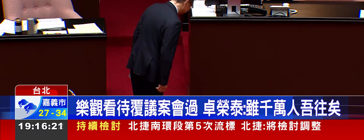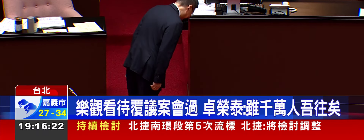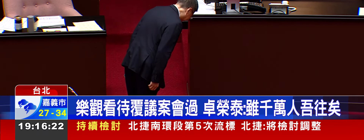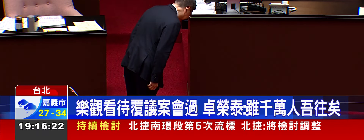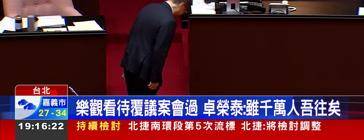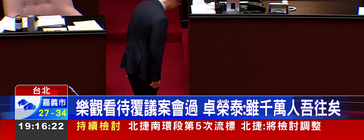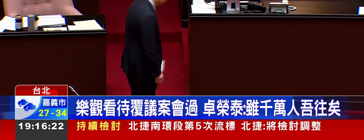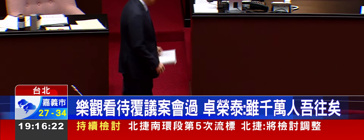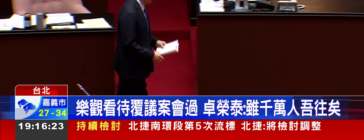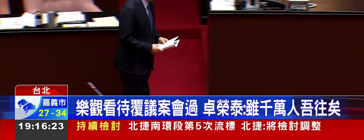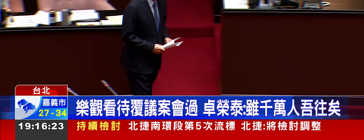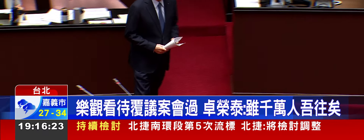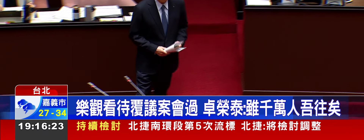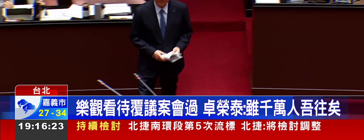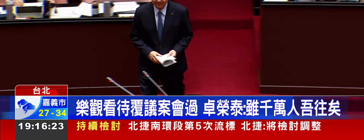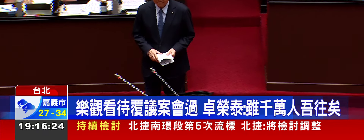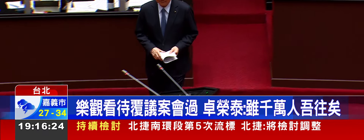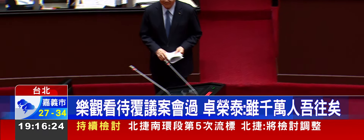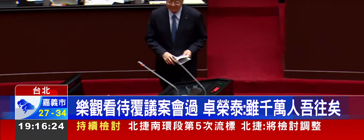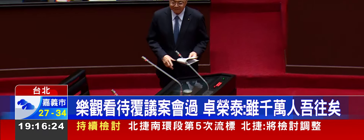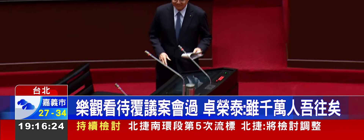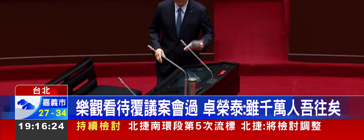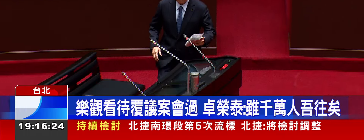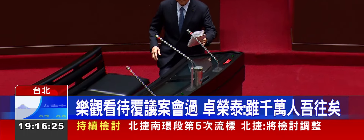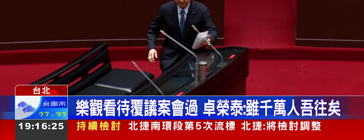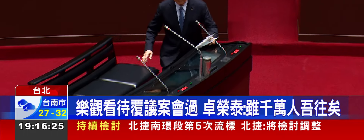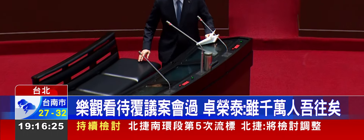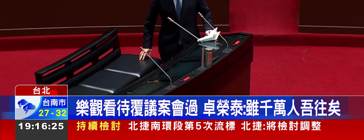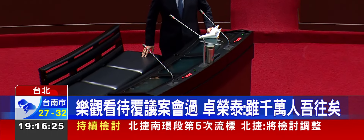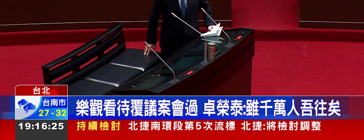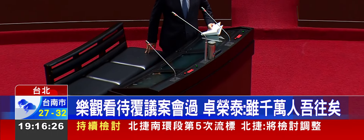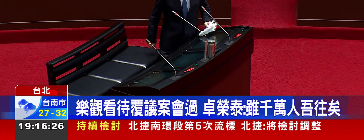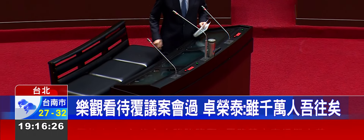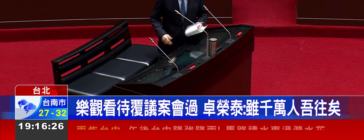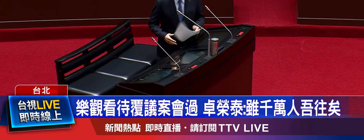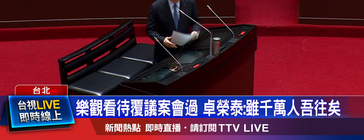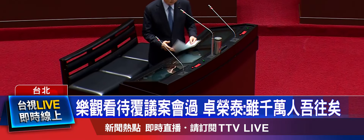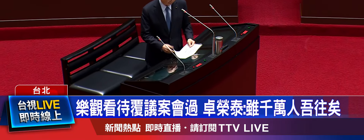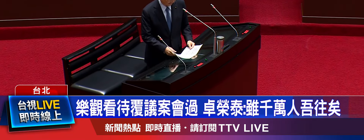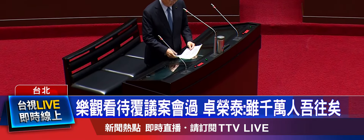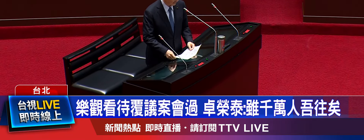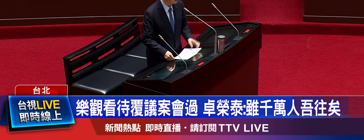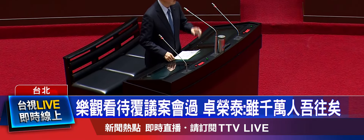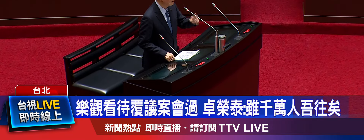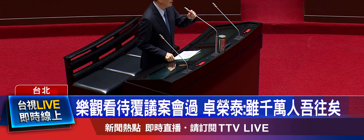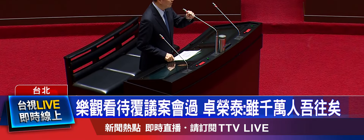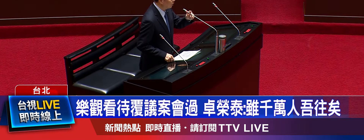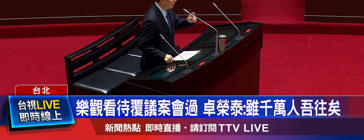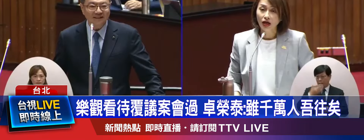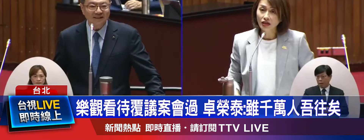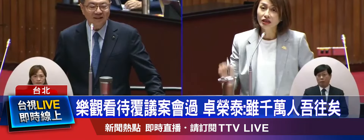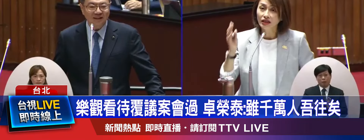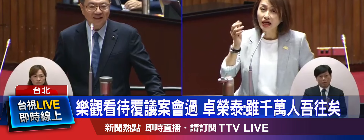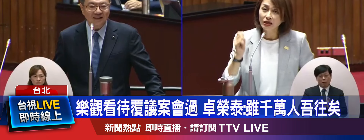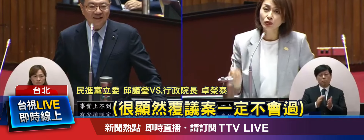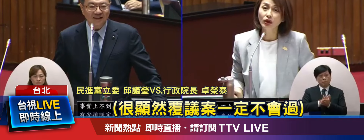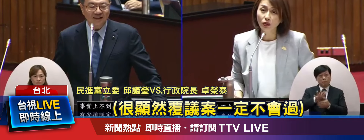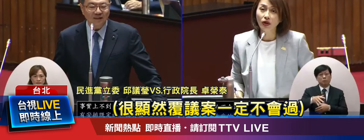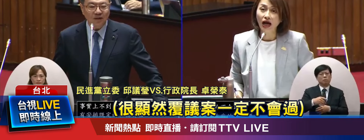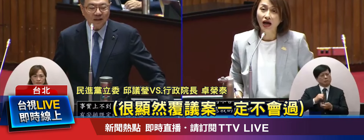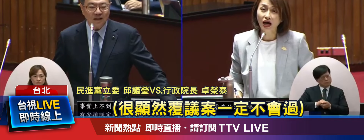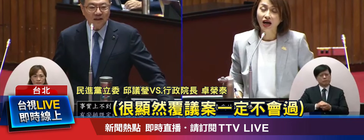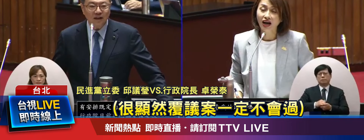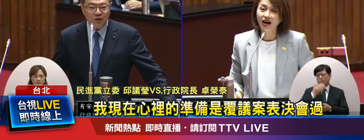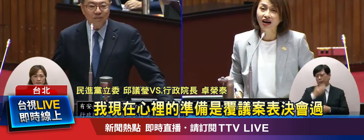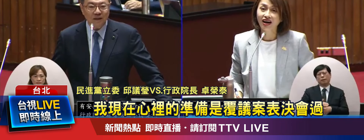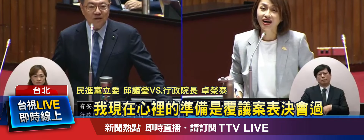泰没说出口的那两个字，行政院渴望提示线拉长战线，因为眼前的复议案迫在眉睫。 很显然他一定不会过